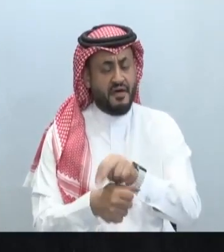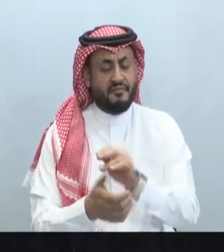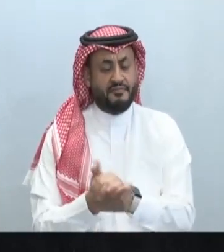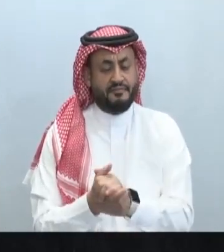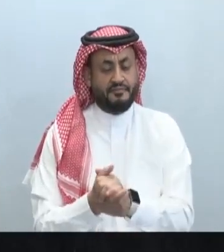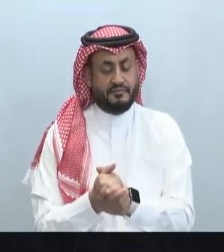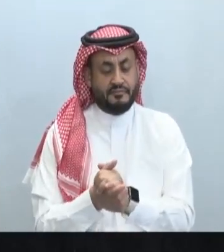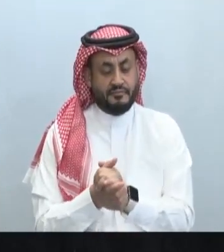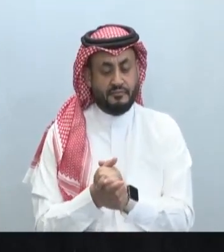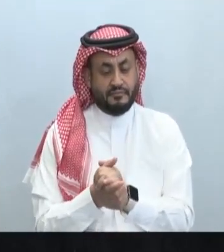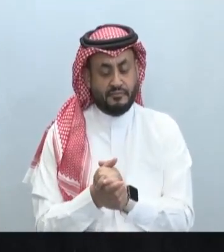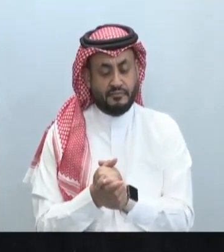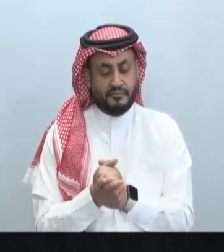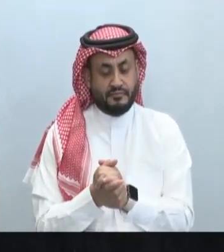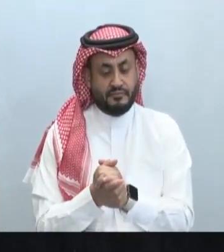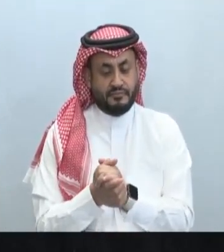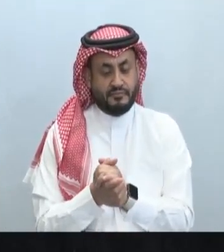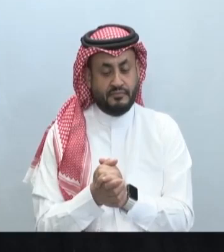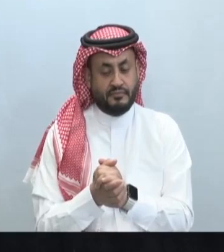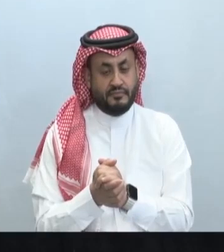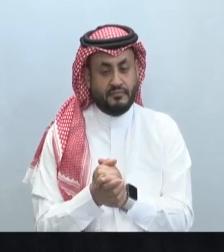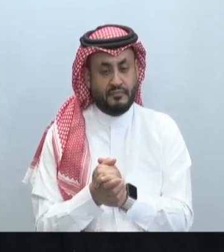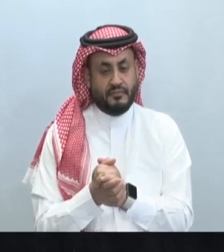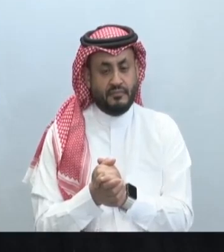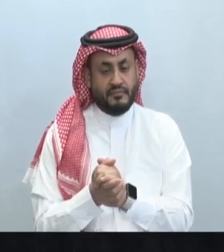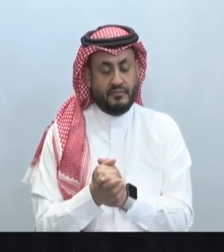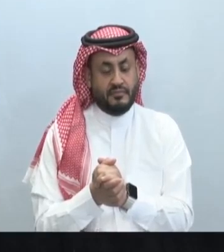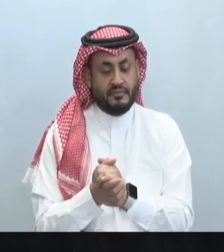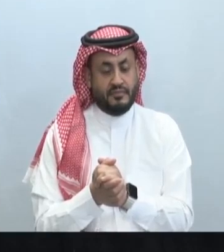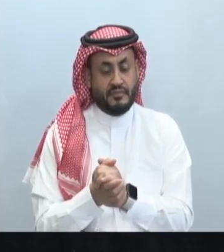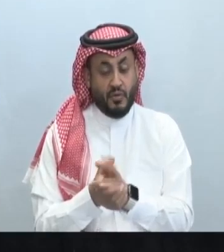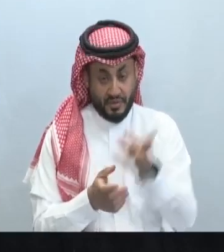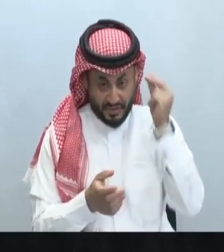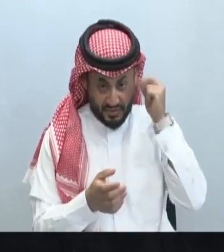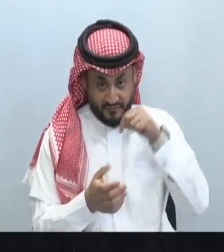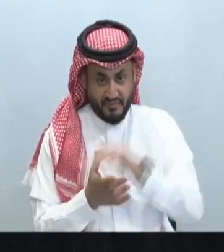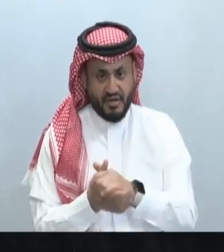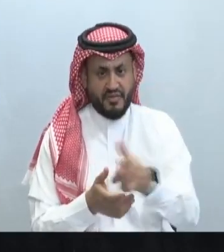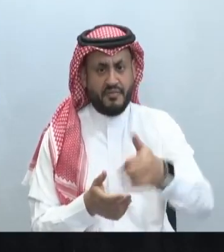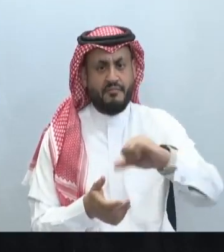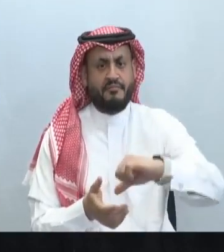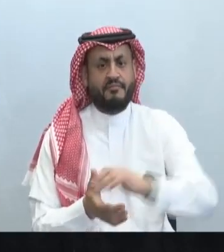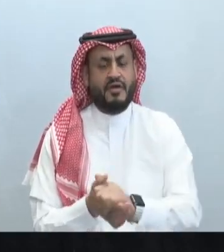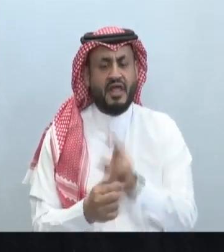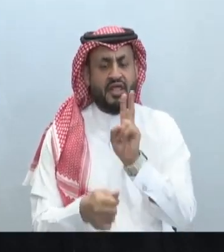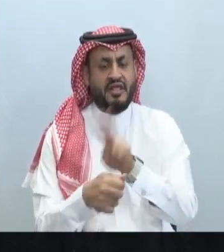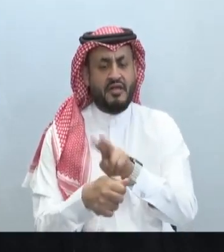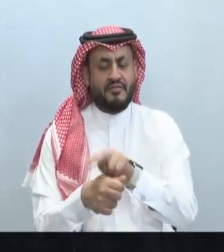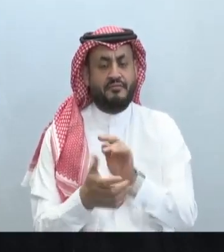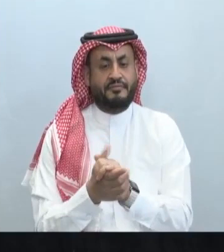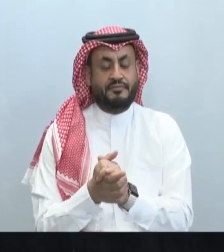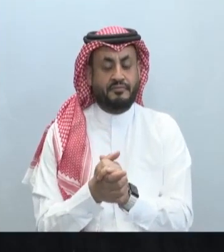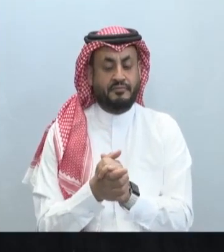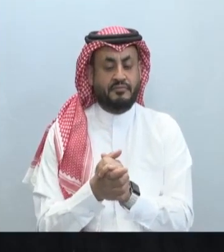وخاليه من العيب ولن تجد مثل هذه البضاعه وهو يعلم في قراره نفسه انه يكذب